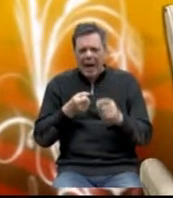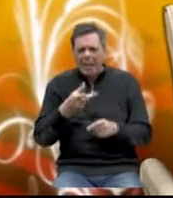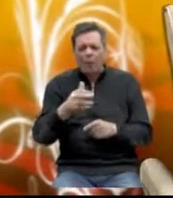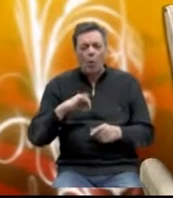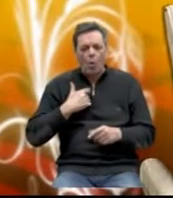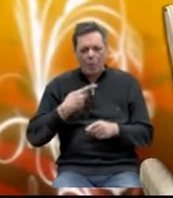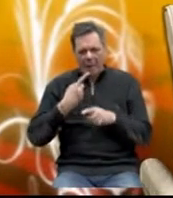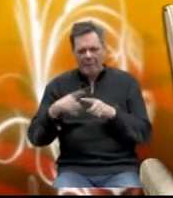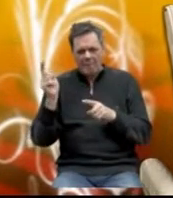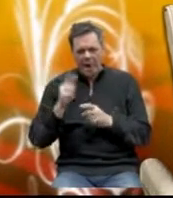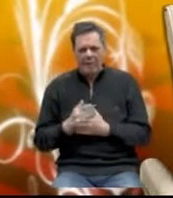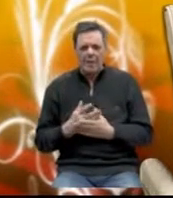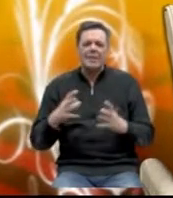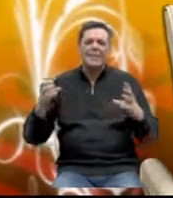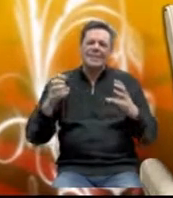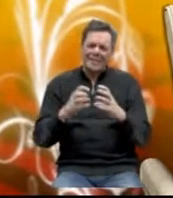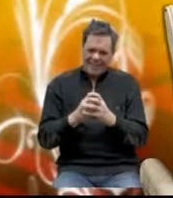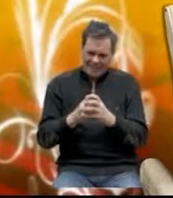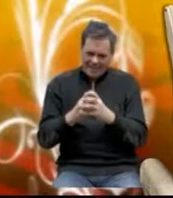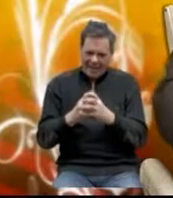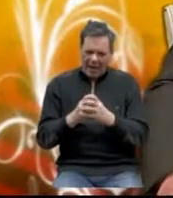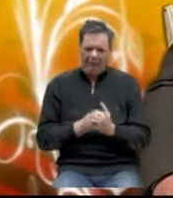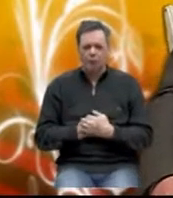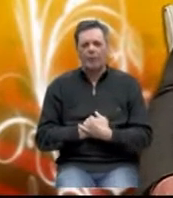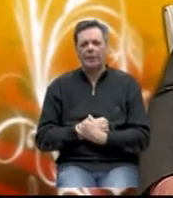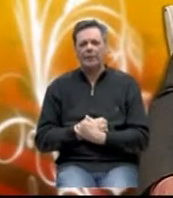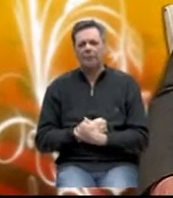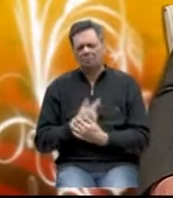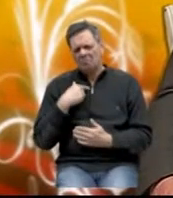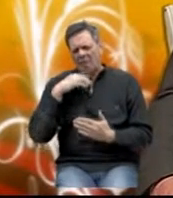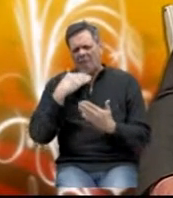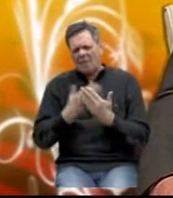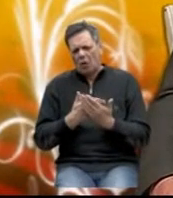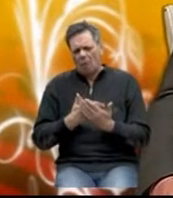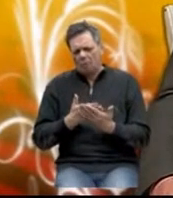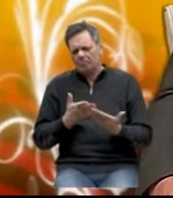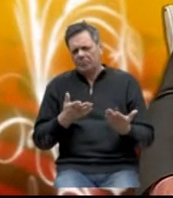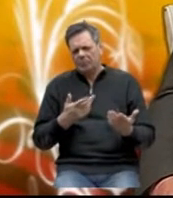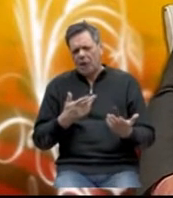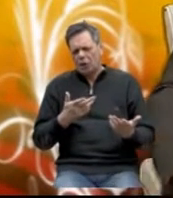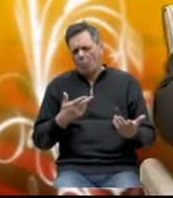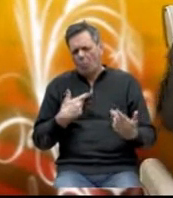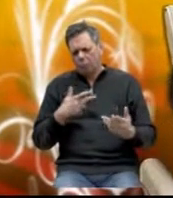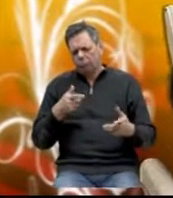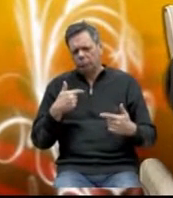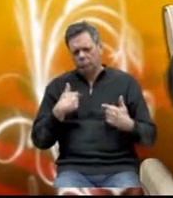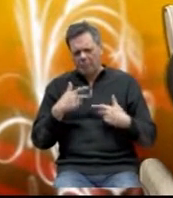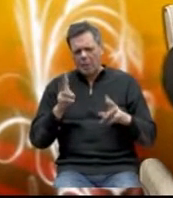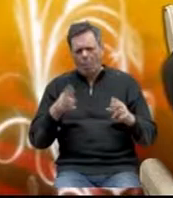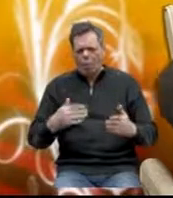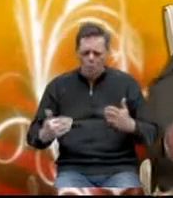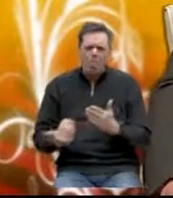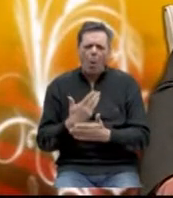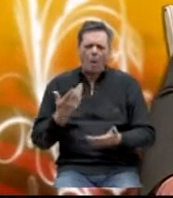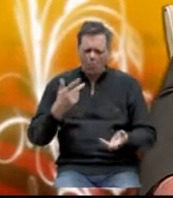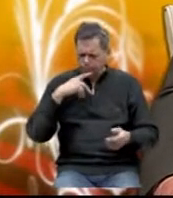je nedostajalo zajedništva, ako to mogu reći. Da, ali da. Ja vjerujem da će Dario biti u stanju zapravo to ponovno obnoviti